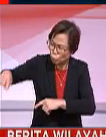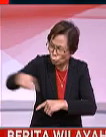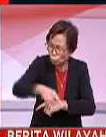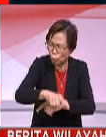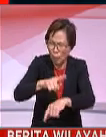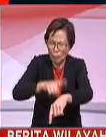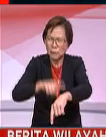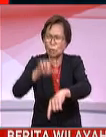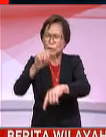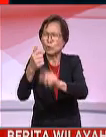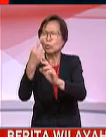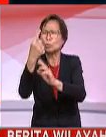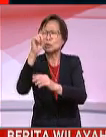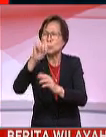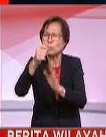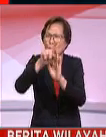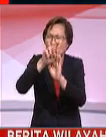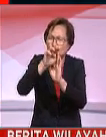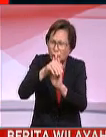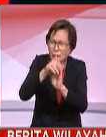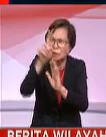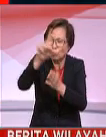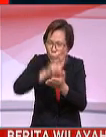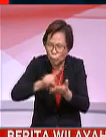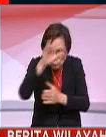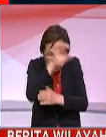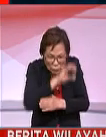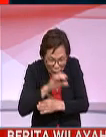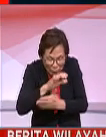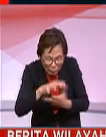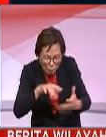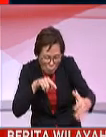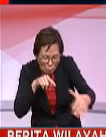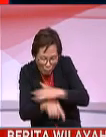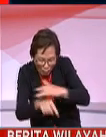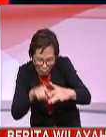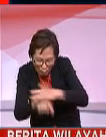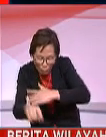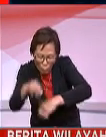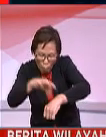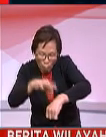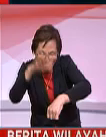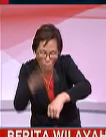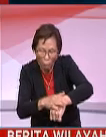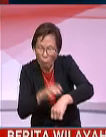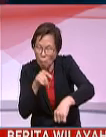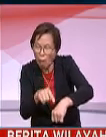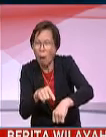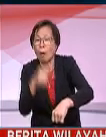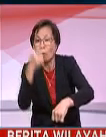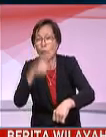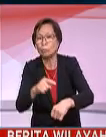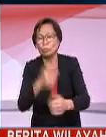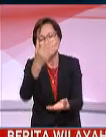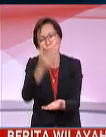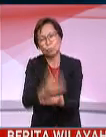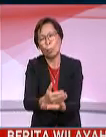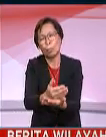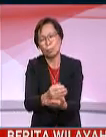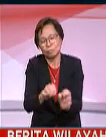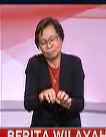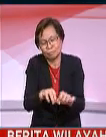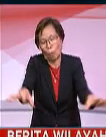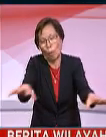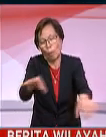masa 10 minit seminggu untuk mencari dan memusnahkan tempat pembiakan nyamuk Aedes bagi mencegah